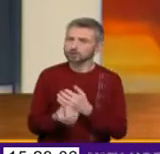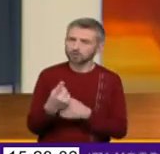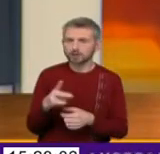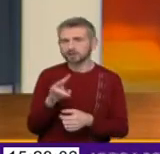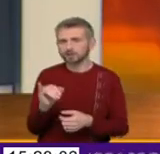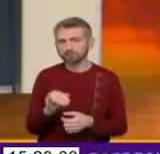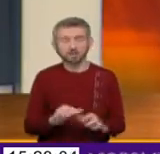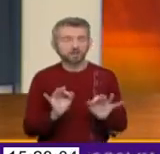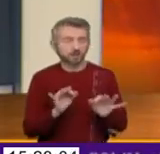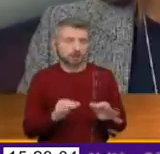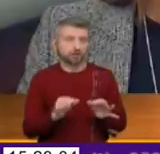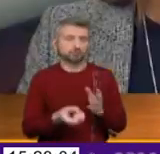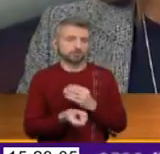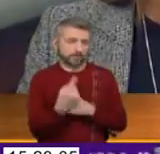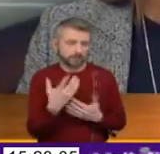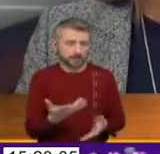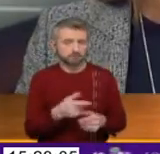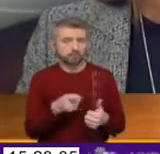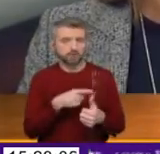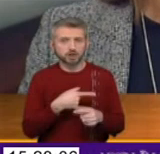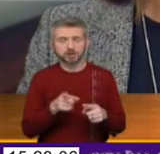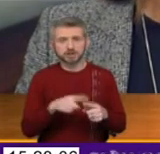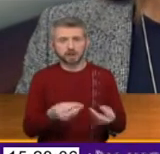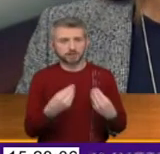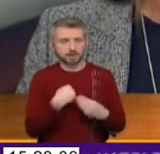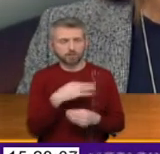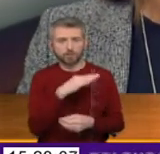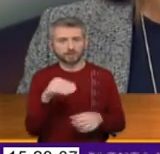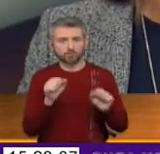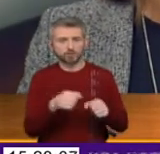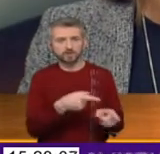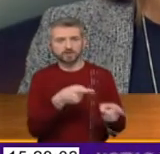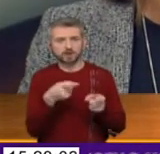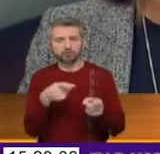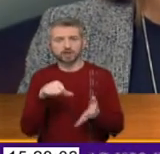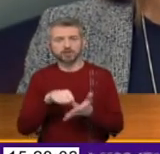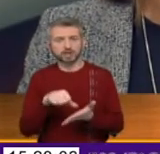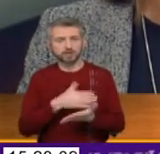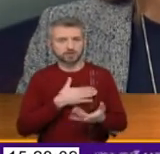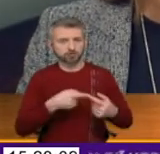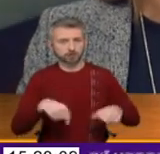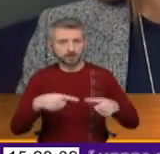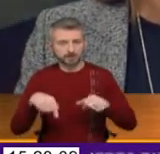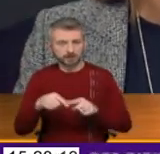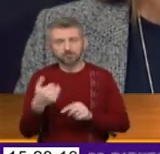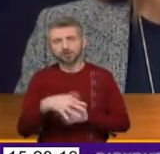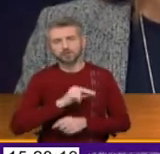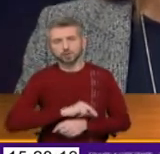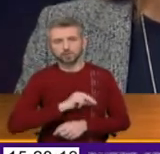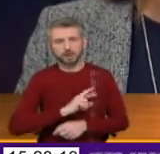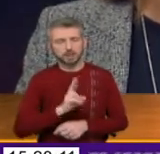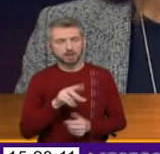статус? Звичайно, дало. По-перше, це в нас дає нам офіційну можливість залучати членів нашої організації і вже працювати